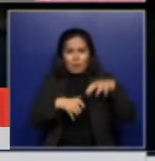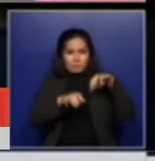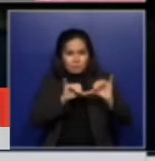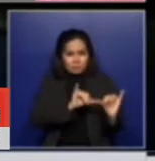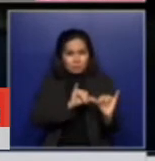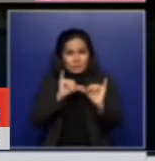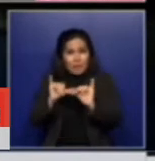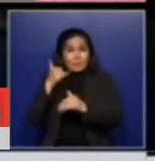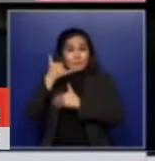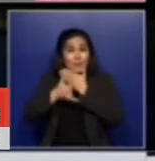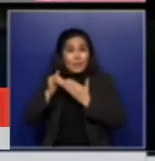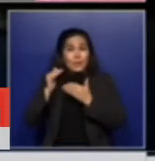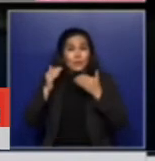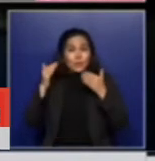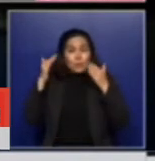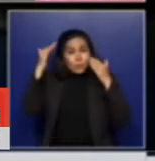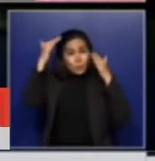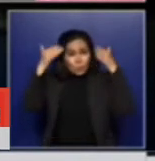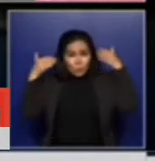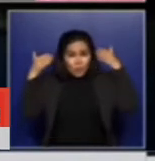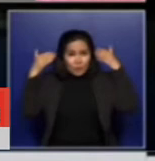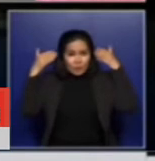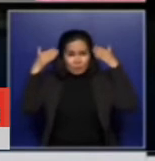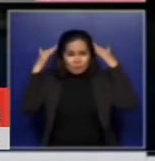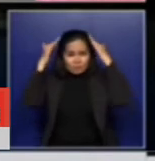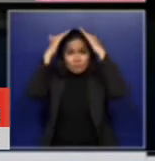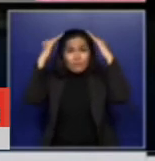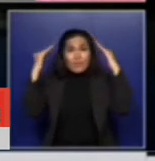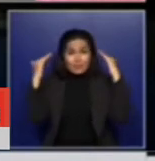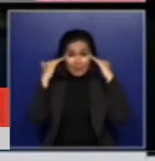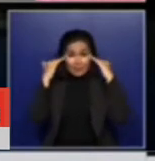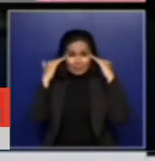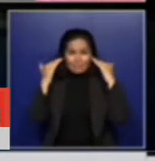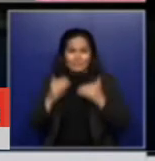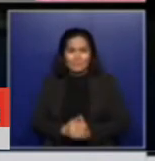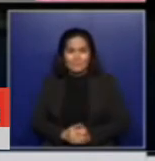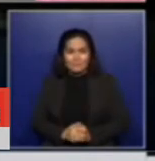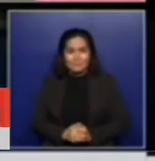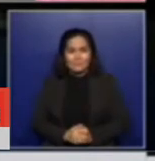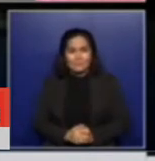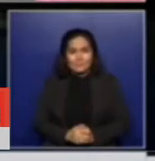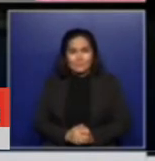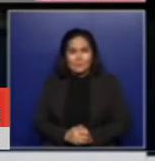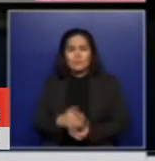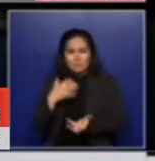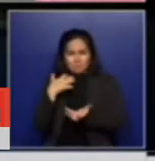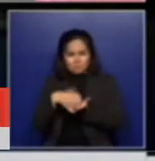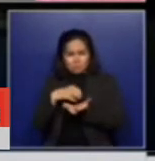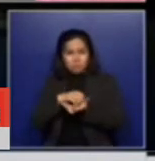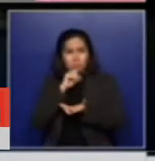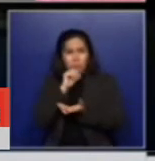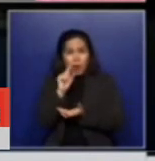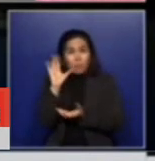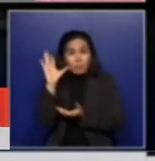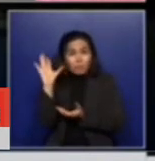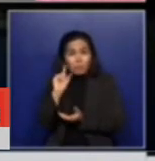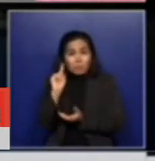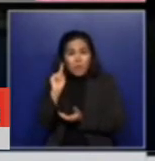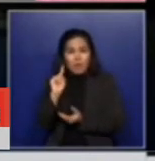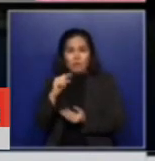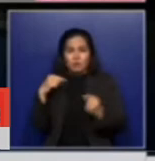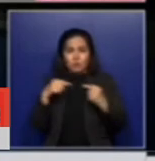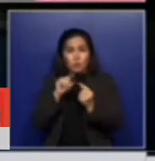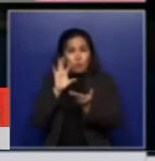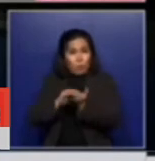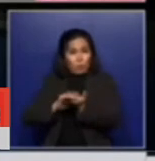ทศเวียดนามท่านประธานที่เคารพครับผมพูดเรื่องนี้เพราะ ข้อมูลของสภาอุตสาหกรรมแห่งประเทศไ